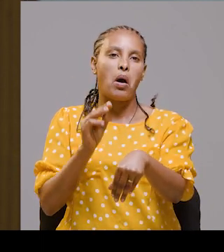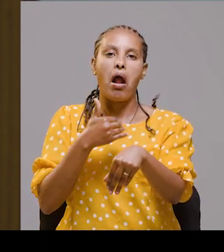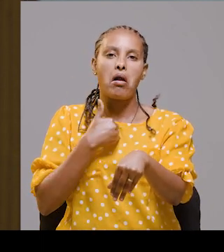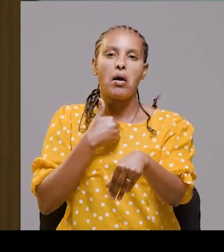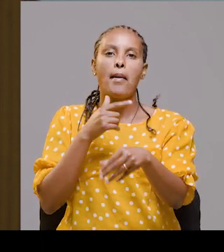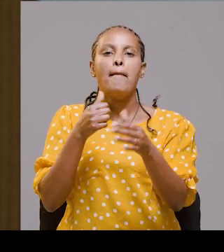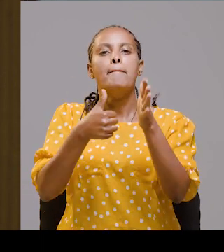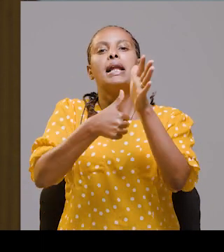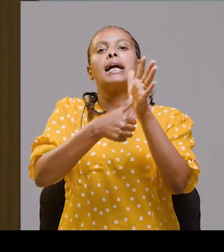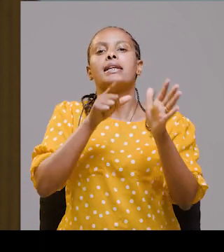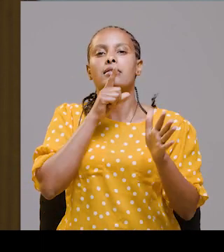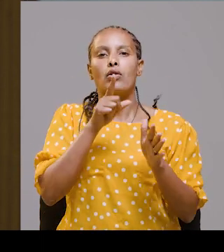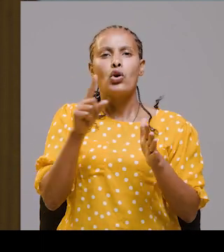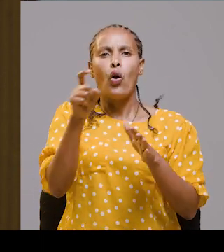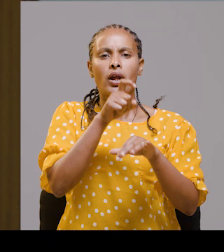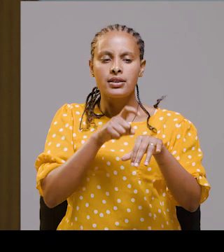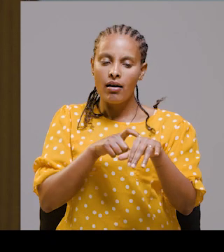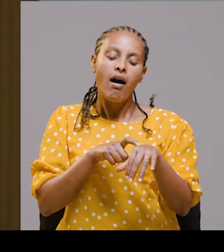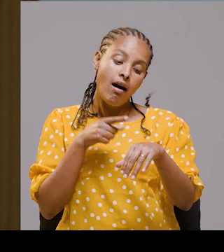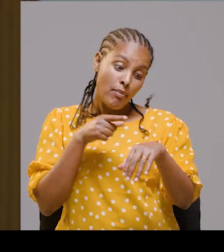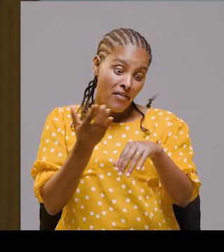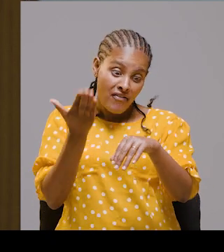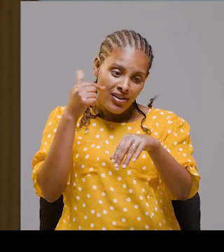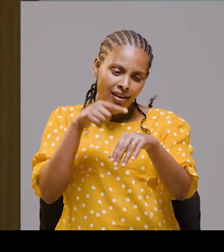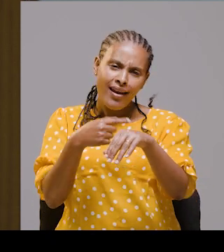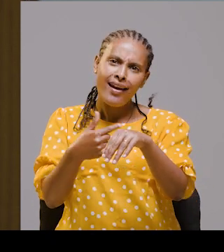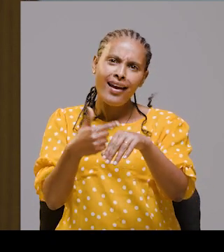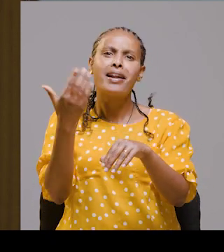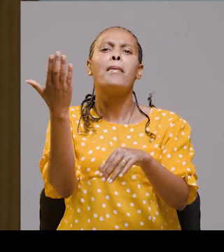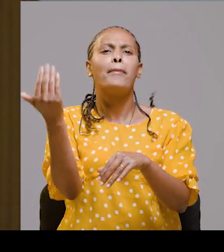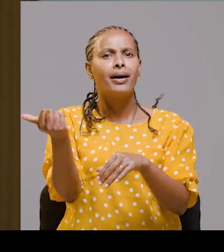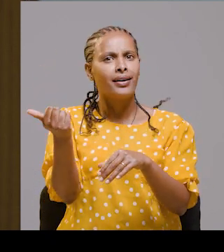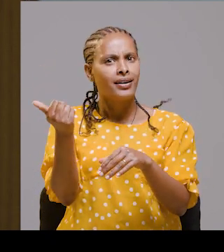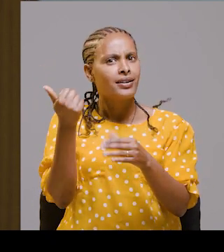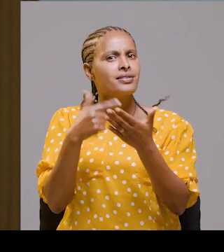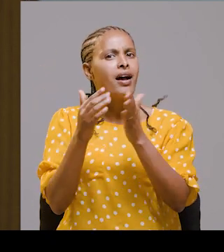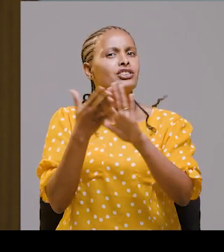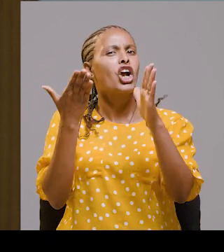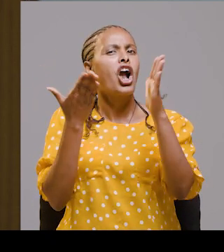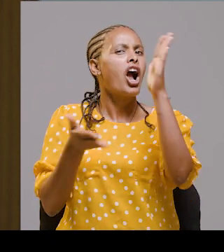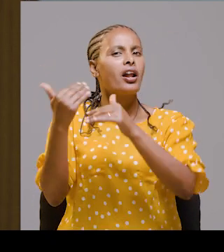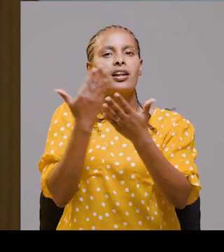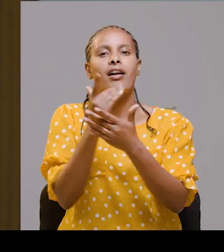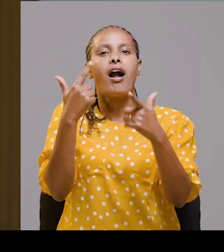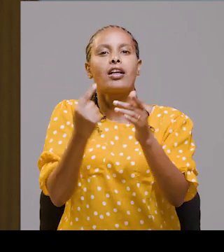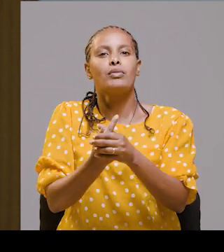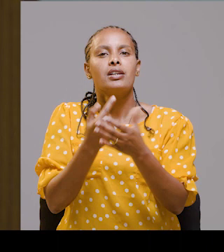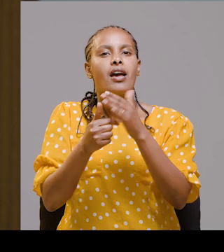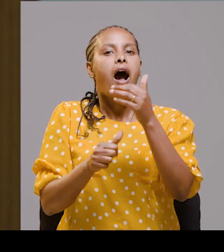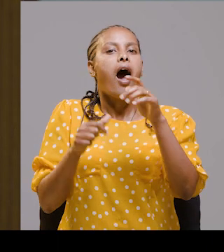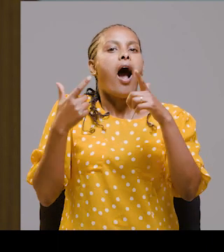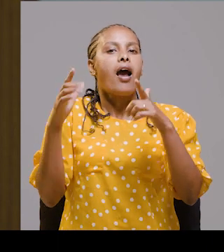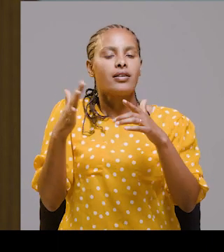ነው? ምልክት ነው። የሆነ ጊዜ ላይ እንዲህ አይነት ነገር ደርሶብኝ ነበረ፣ እንዲህ አይነት ነገር አስቸጋሪ ነገር አጋጥሞኝ ነበር፣ እንዲህ አይነት አደጋ